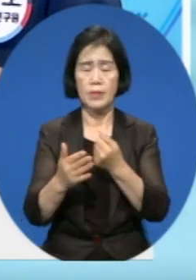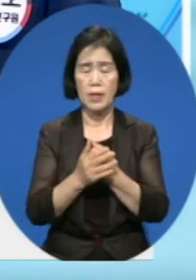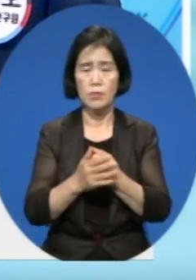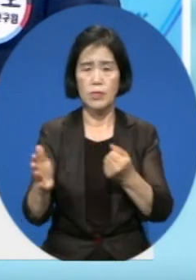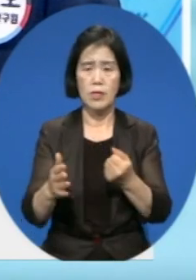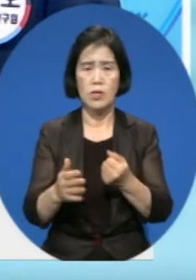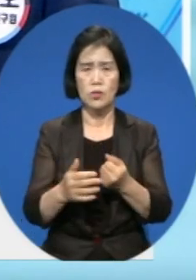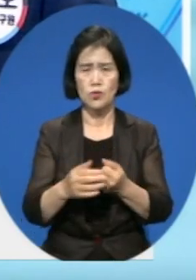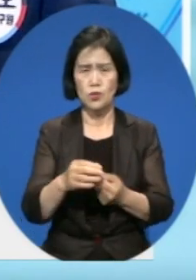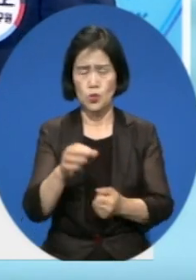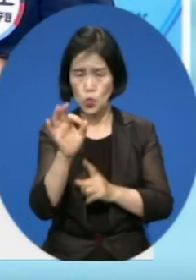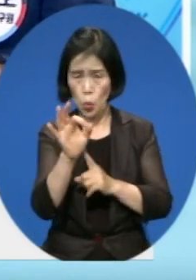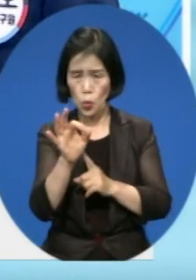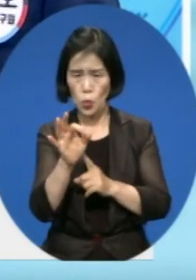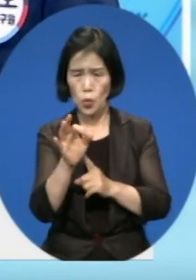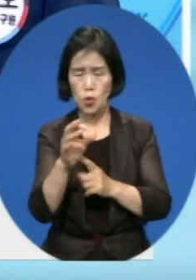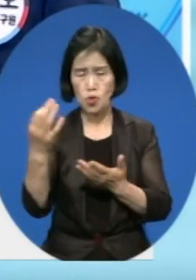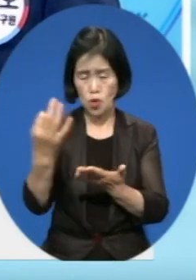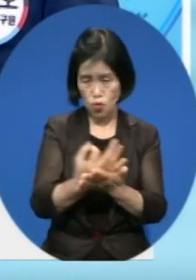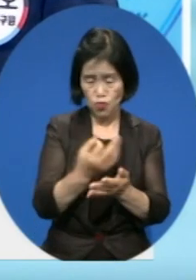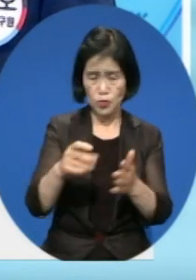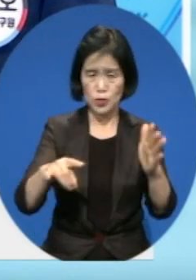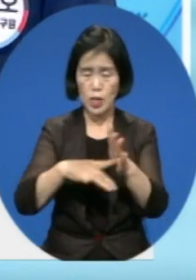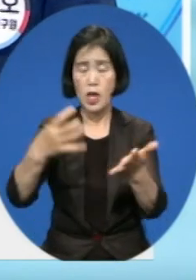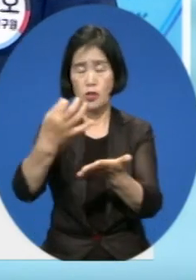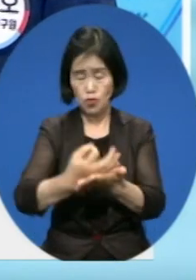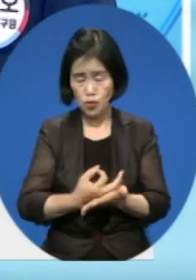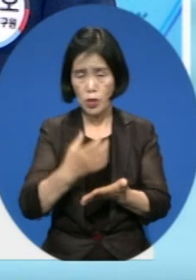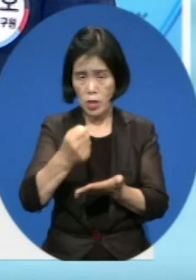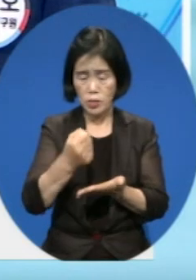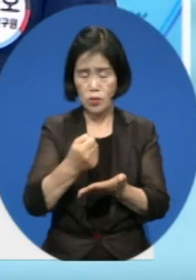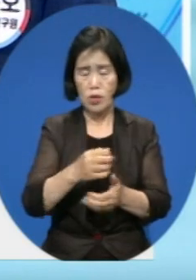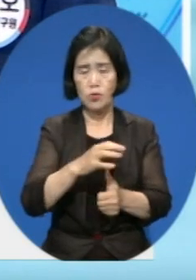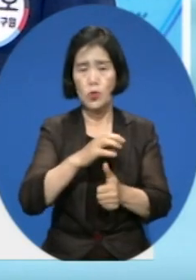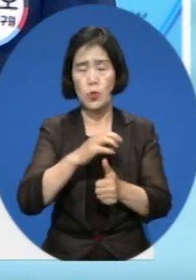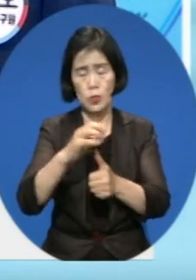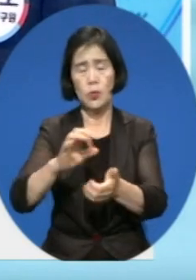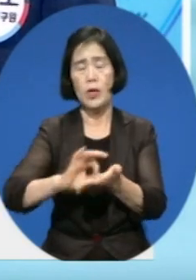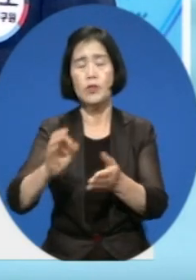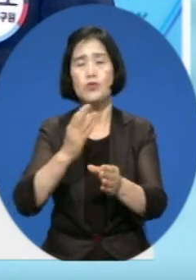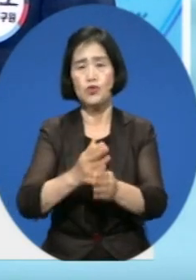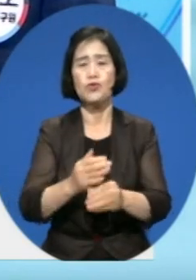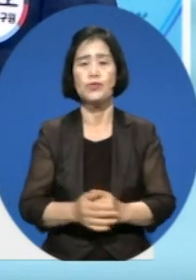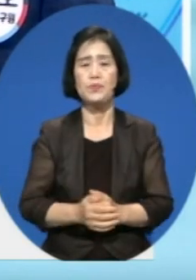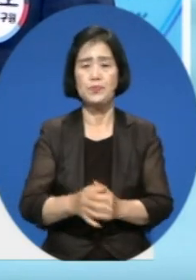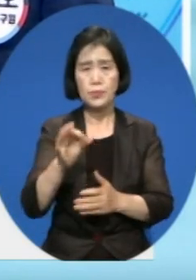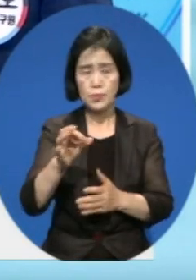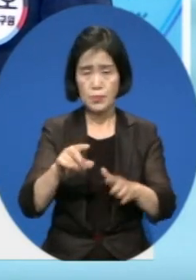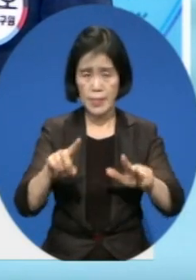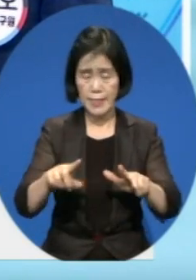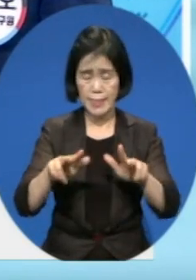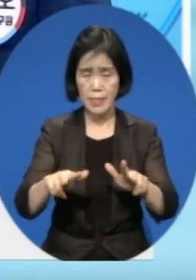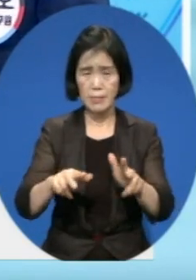우리가 알토란 같은 돈이고 요번에 뭐 세수가 많다 그래서 뭐 지금 이것을 활용하는 부분들이 있는데 네. 자, 이 돈은 지금 써서